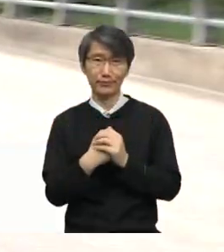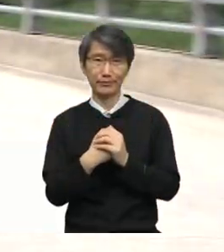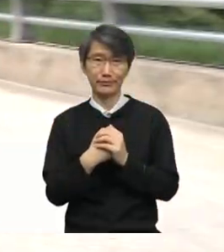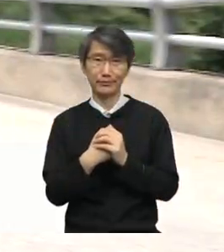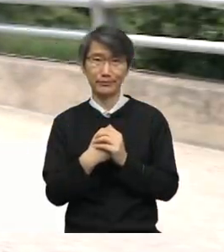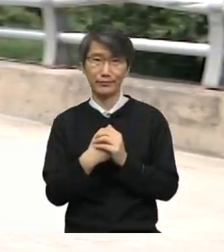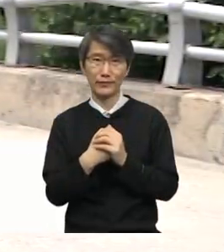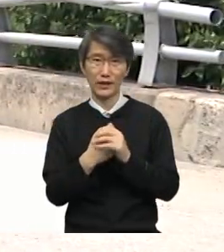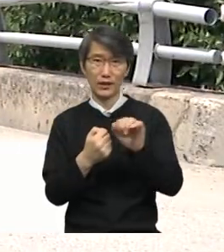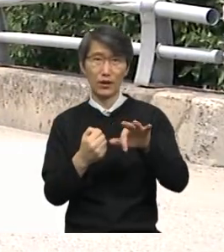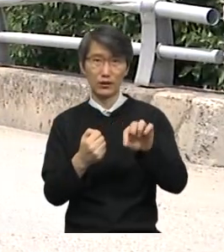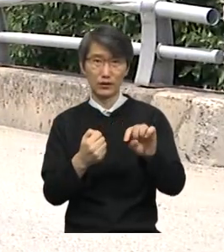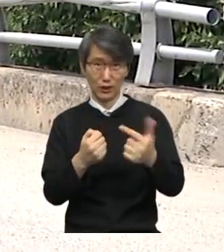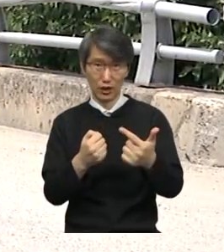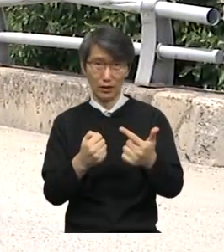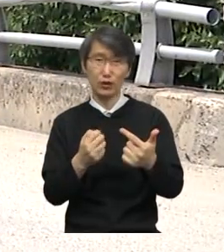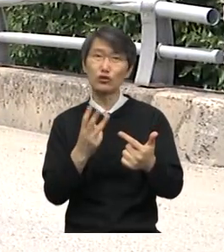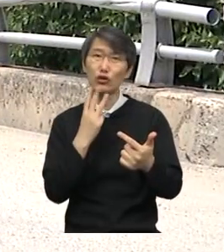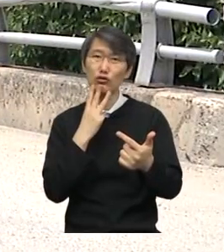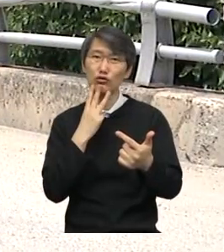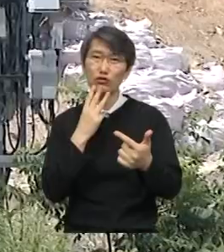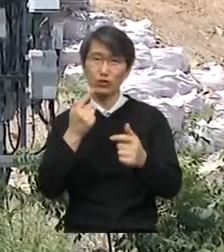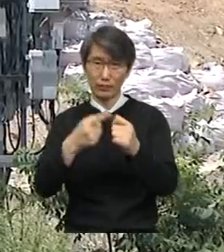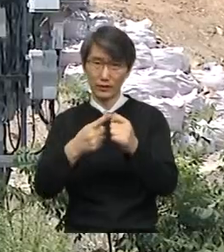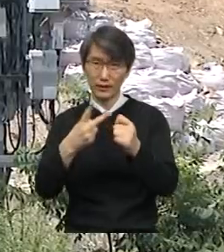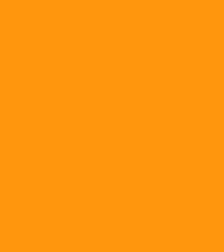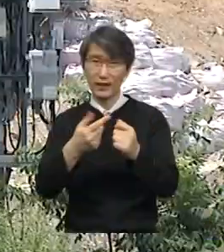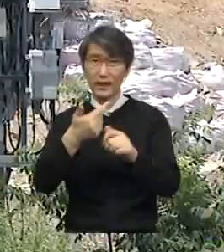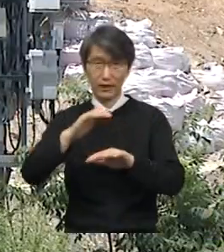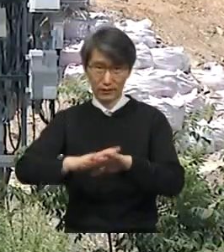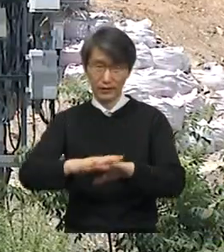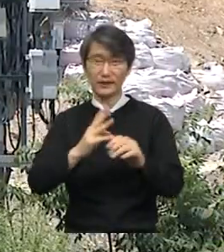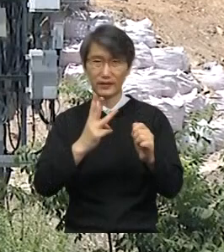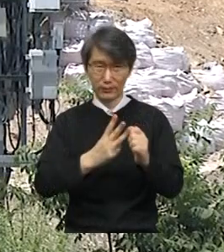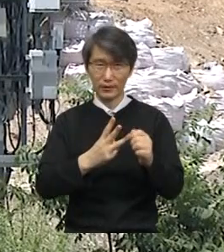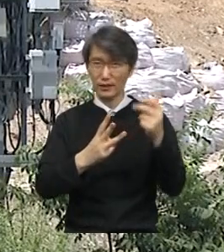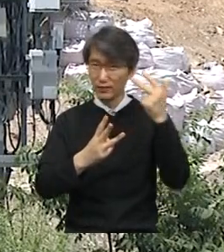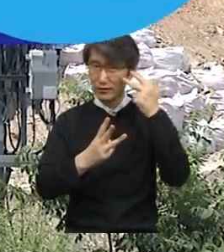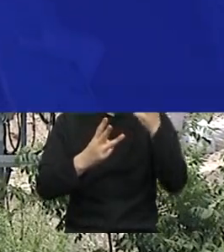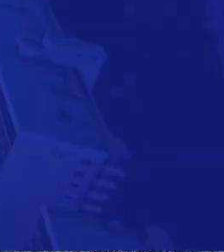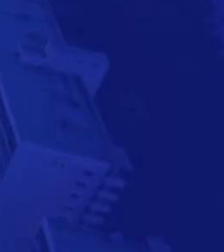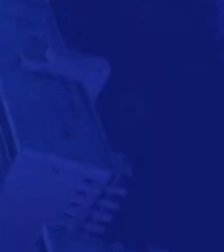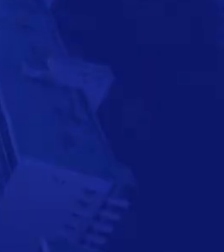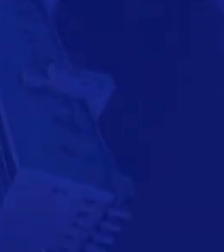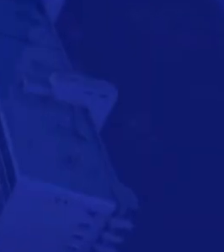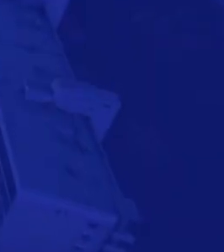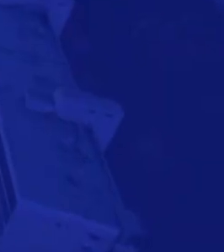국립연천현충원은 서울과 대전에 이어 세 번째로 조성하는 국립현충원입니다.